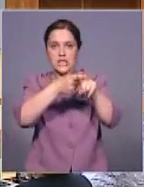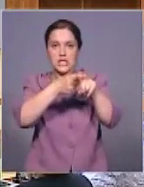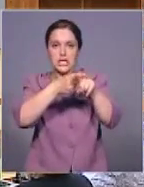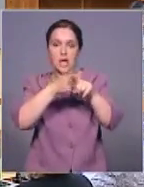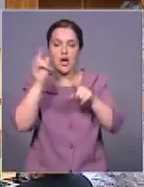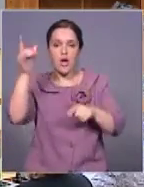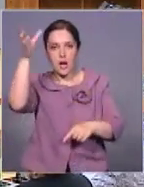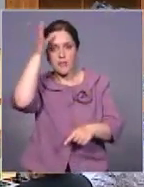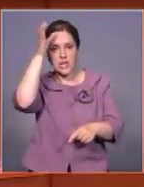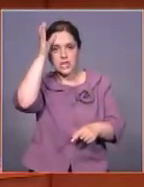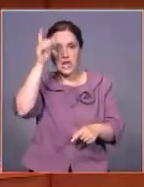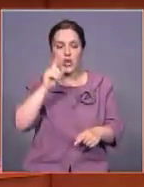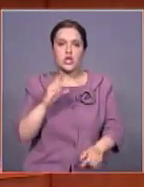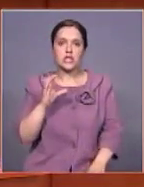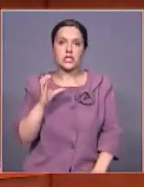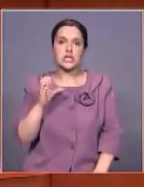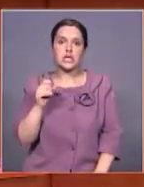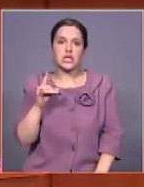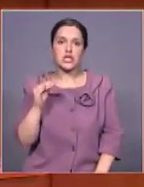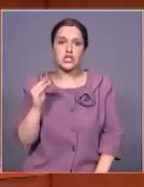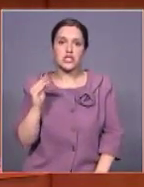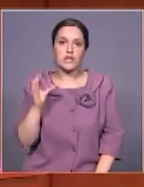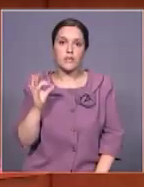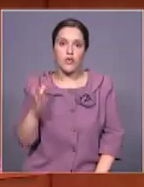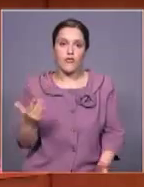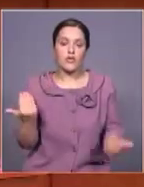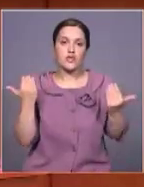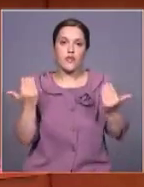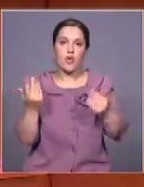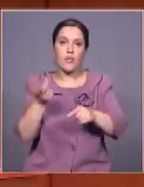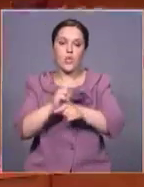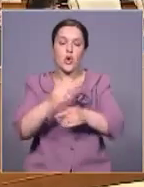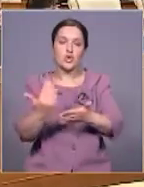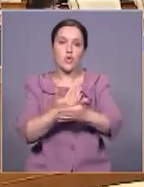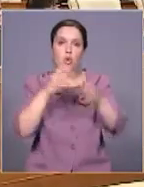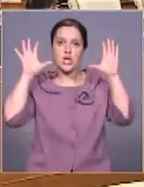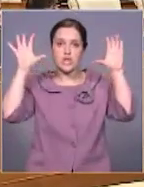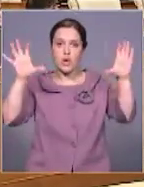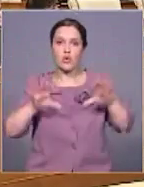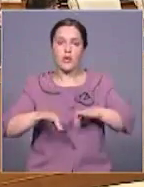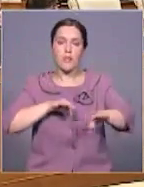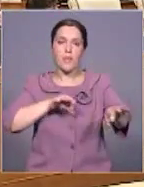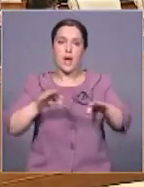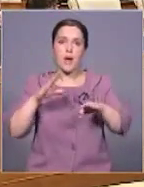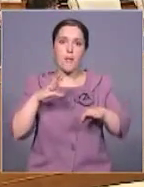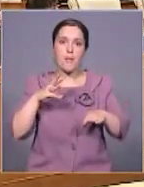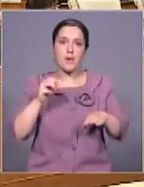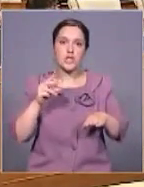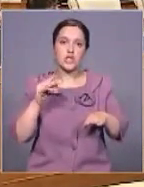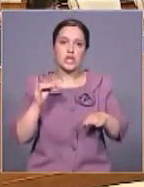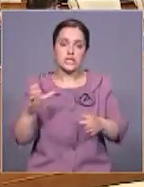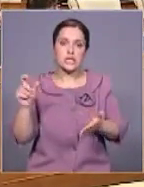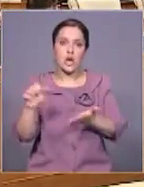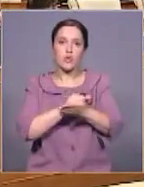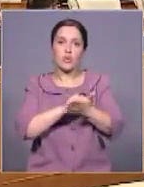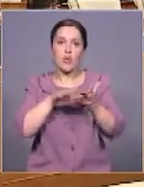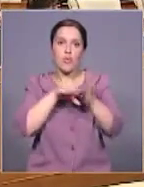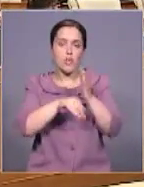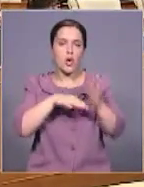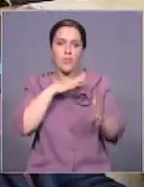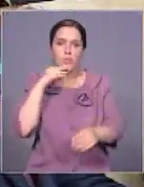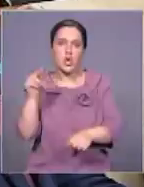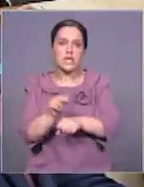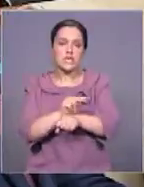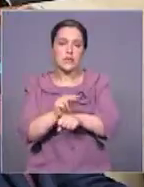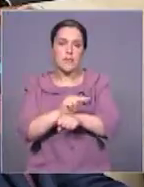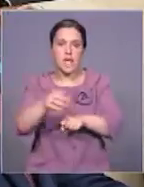и профессионального образования. Добавлю, что Саринджипов сегодня пришел с новым законопроектом в Мажилис. Документ предполагает очень много